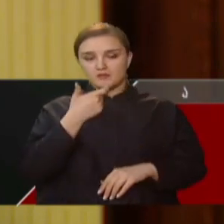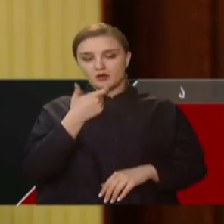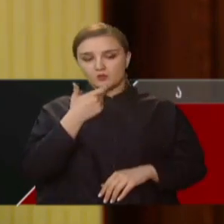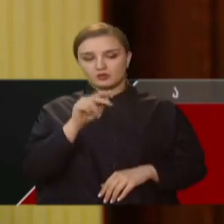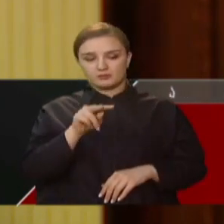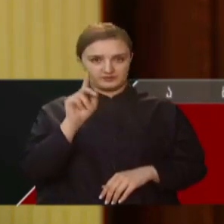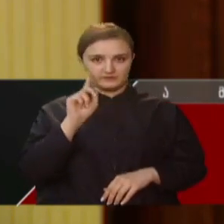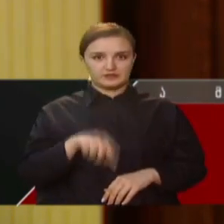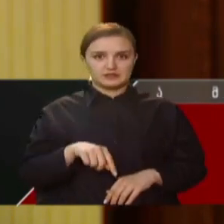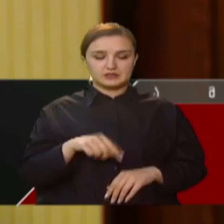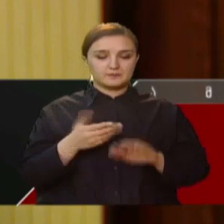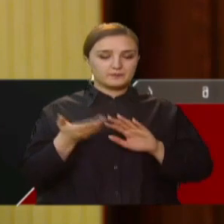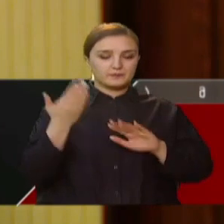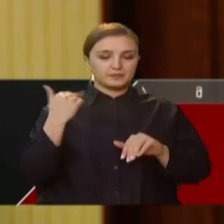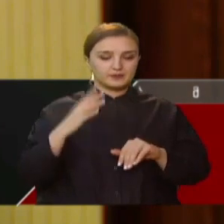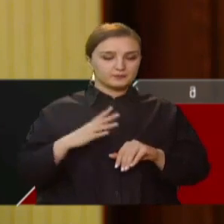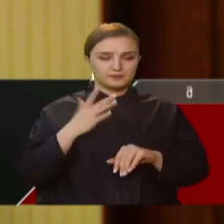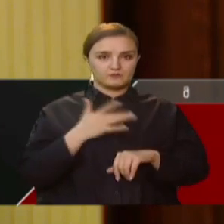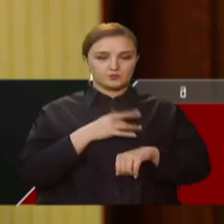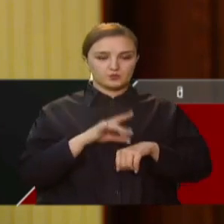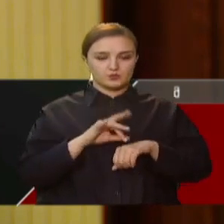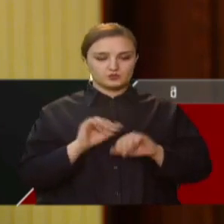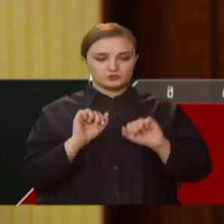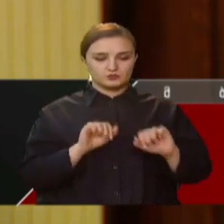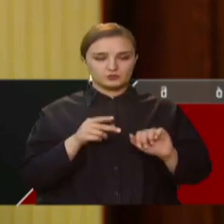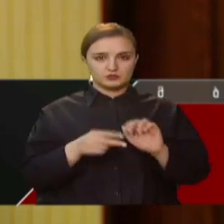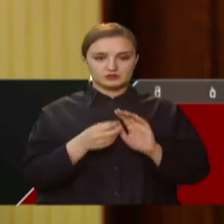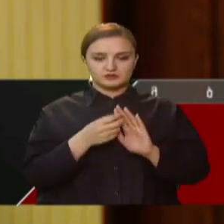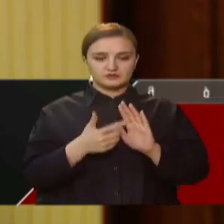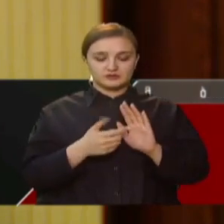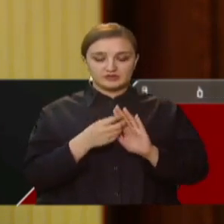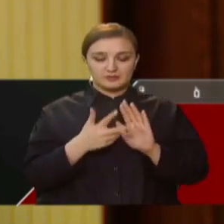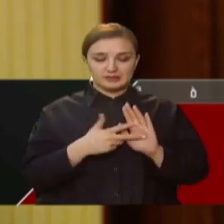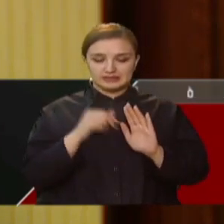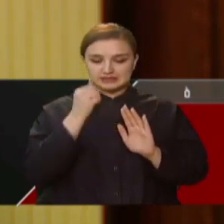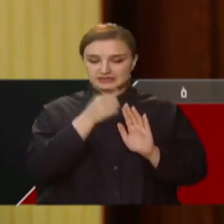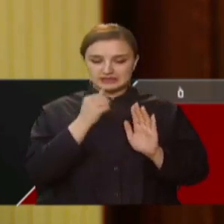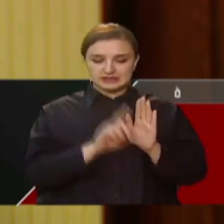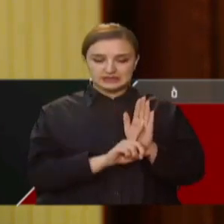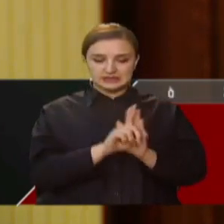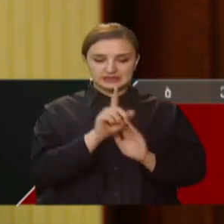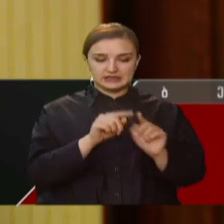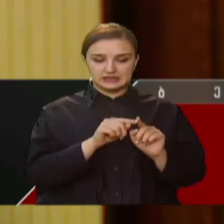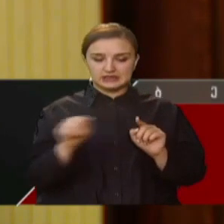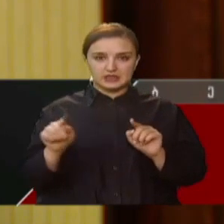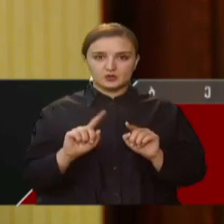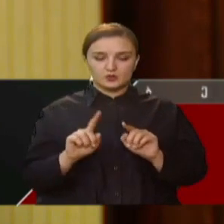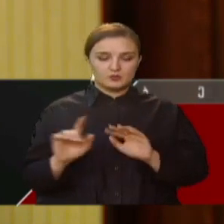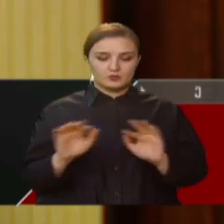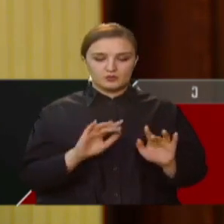urebelma, rogoț mașin delma, gușe matke, arma, orieta stramedic, lidan, rom,